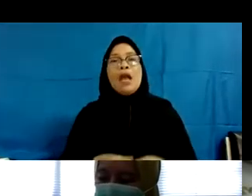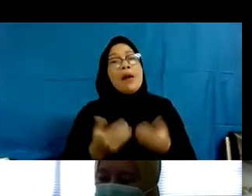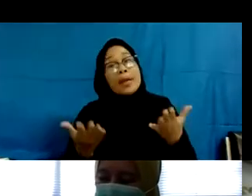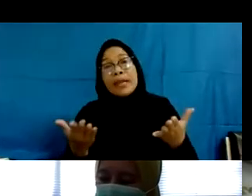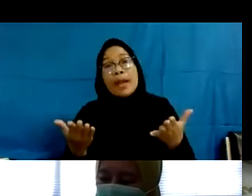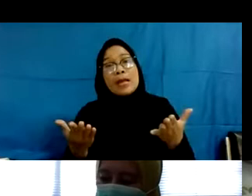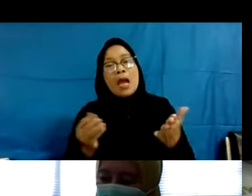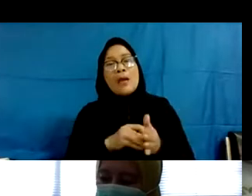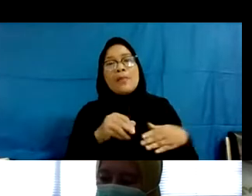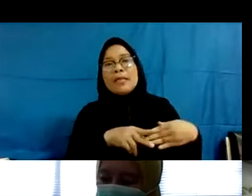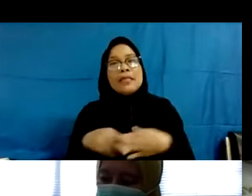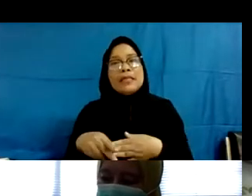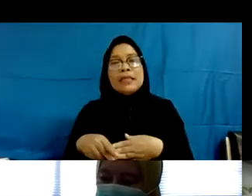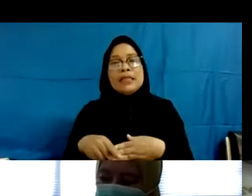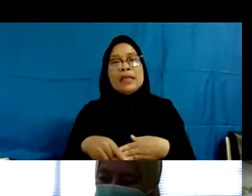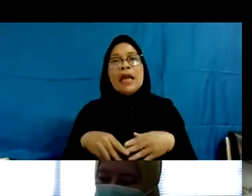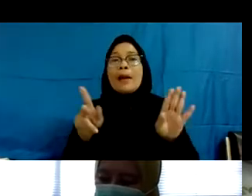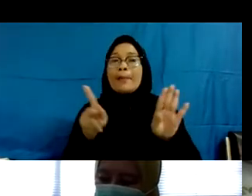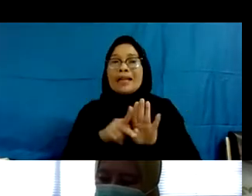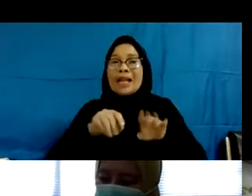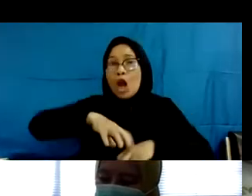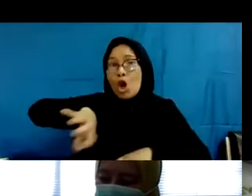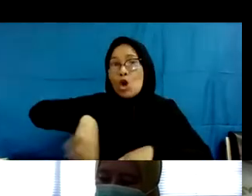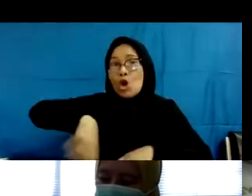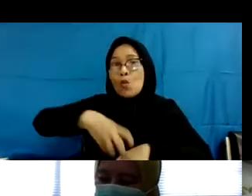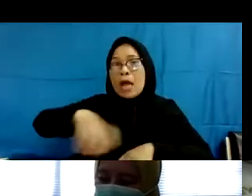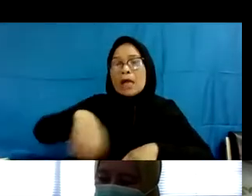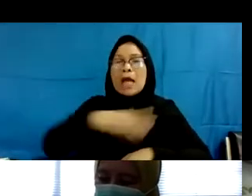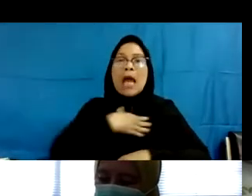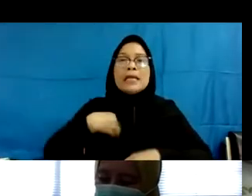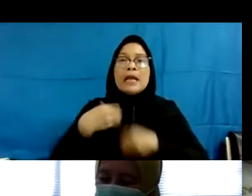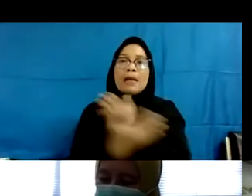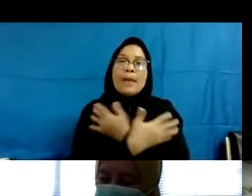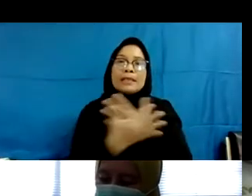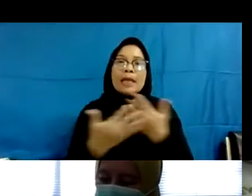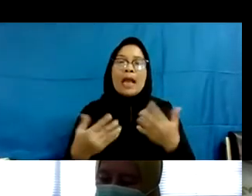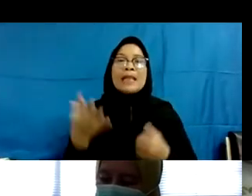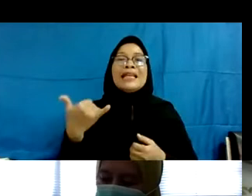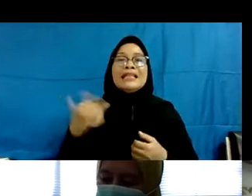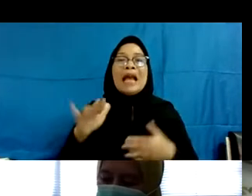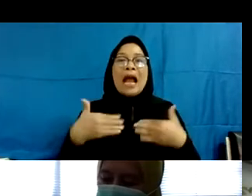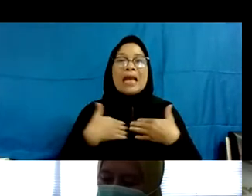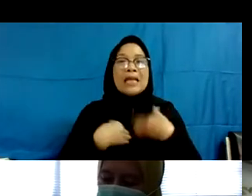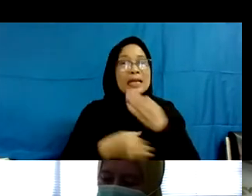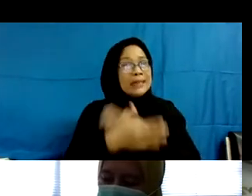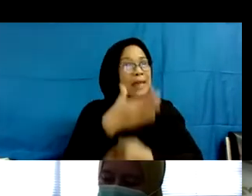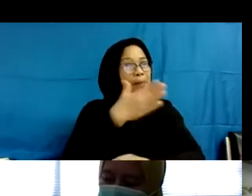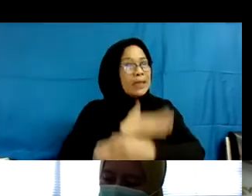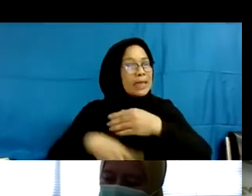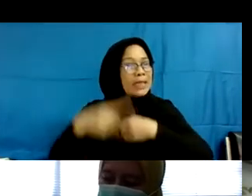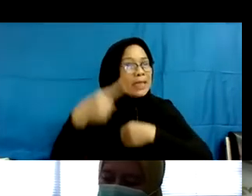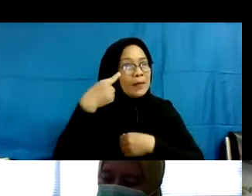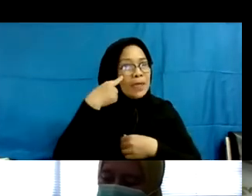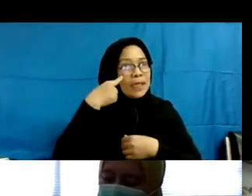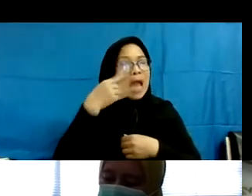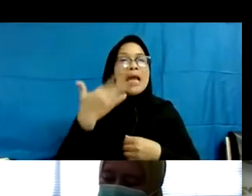mengedukasi keluarga dan masyarakat yang di lingkungannya ada penyandang disabilitas netra yang membutuhkan braille.